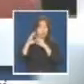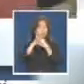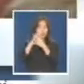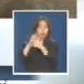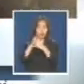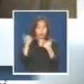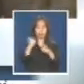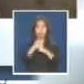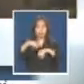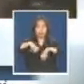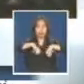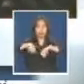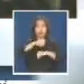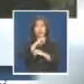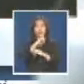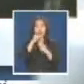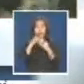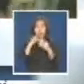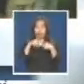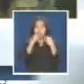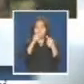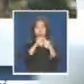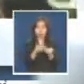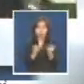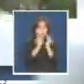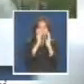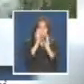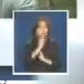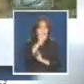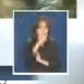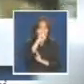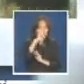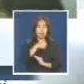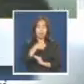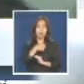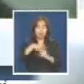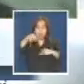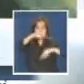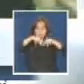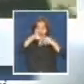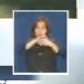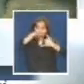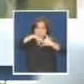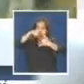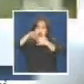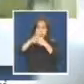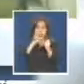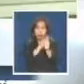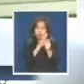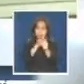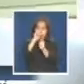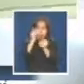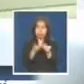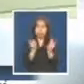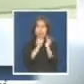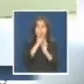ำเนินการนะครับโดยเฉพาะอย่างยิ่งสำหรับครอบครัวผู้เสียชีวิตนั้นก็ต้องการที่จะดูแลในเรื่องของความมั่นคงทางชีวิตให้กับทางครอบครัวนะครับ